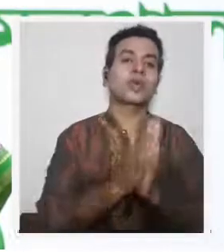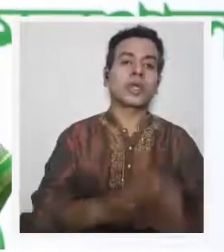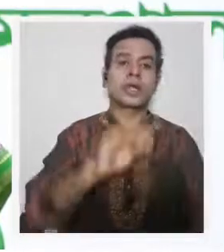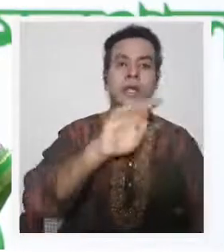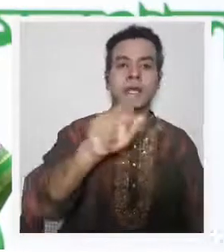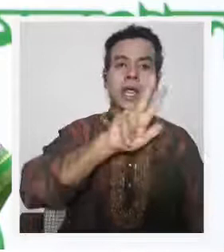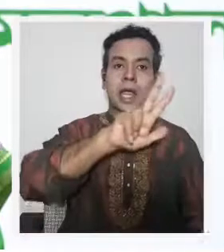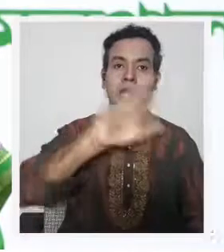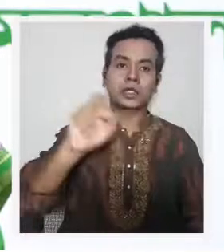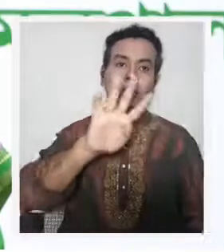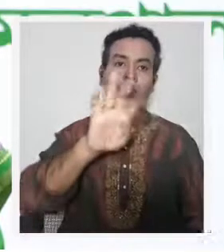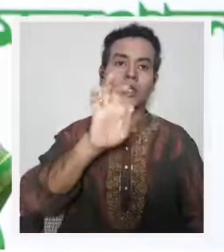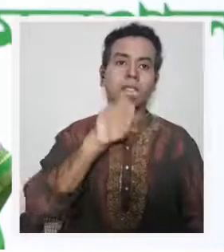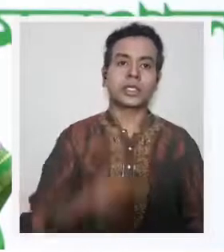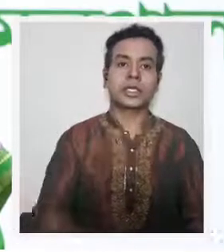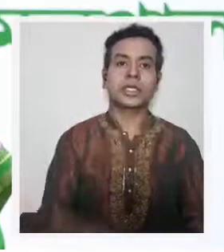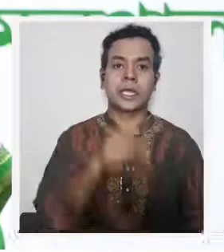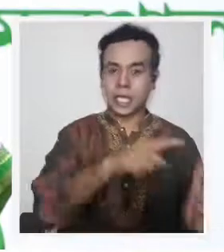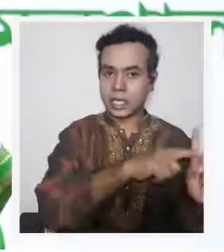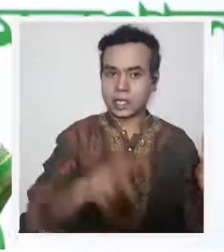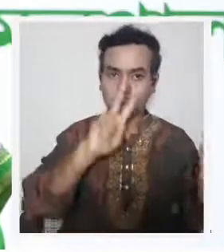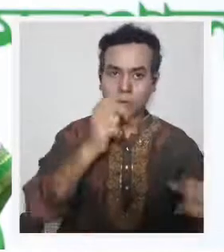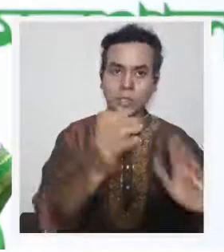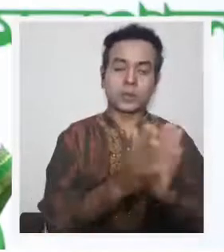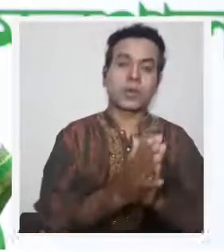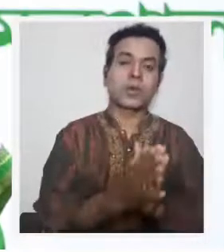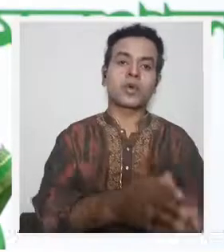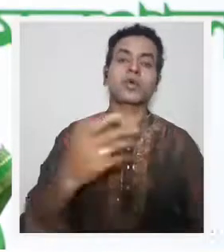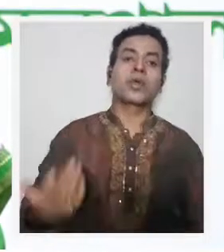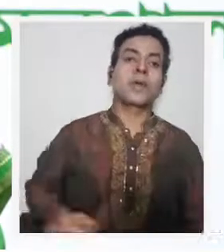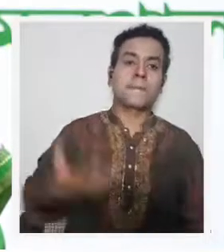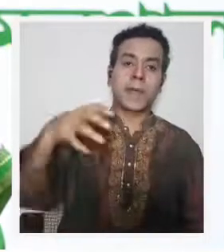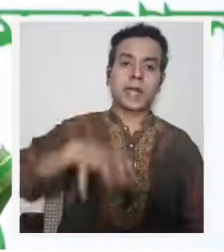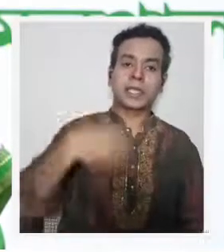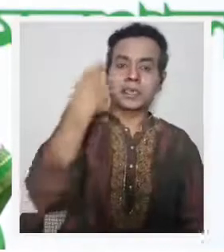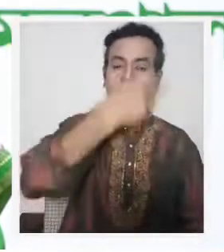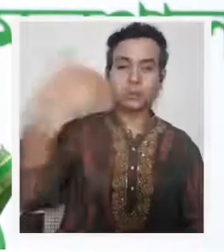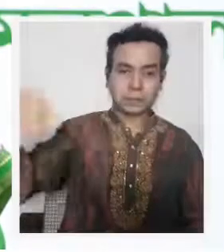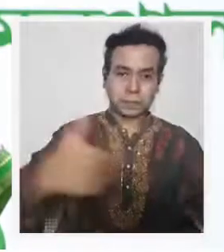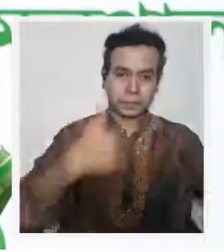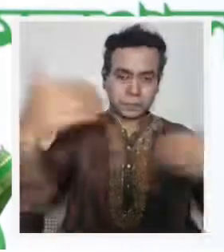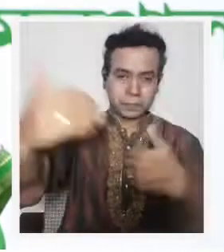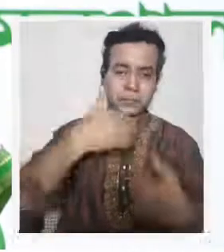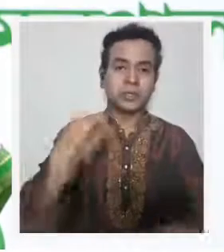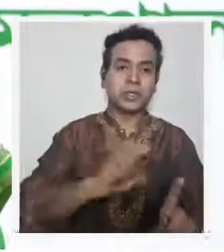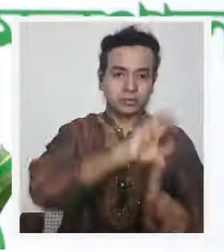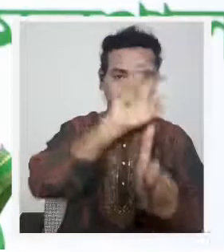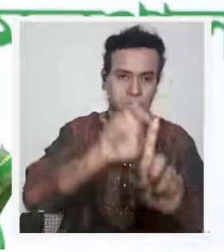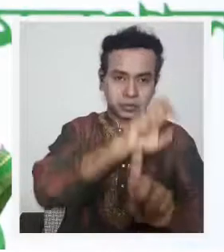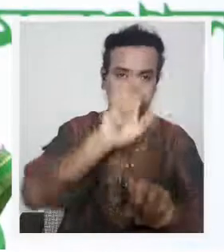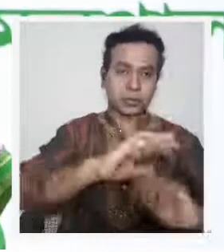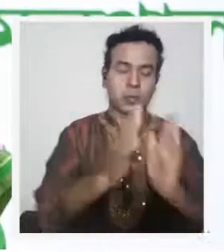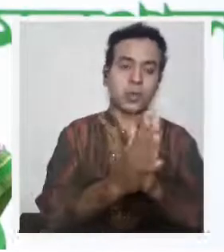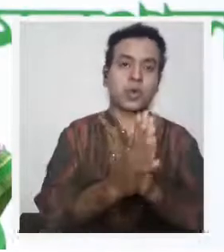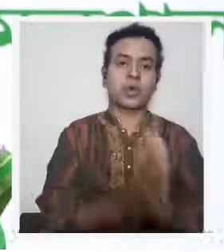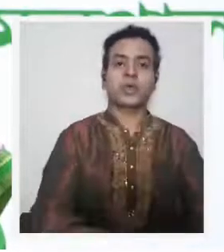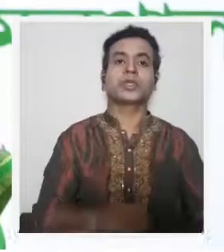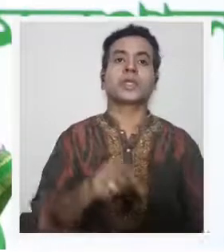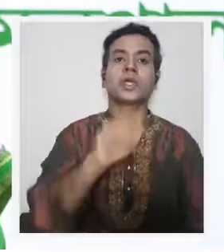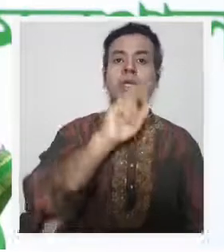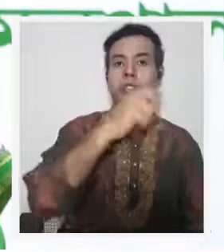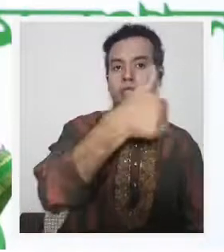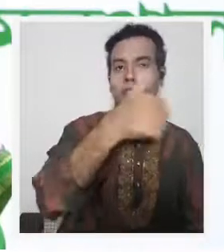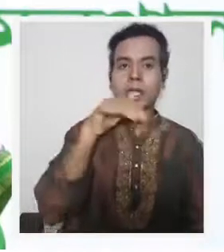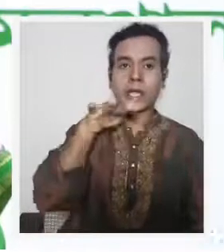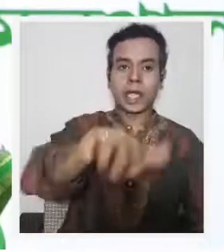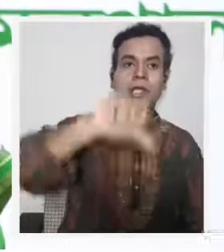সমুদ্রবন্দরে 282 জন এবং সর্বমোট 24 ঘন্টায় স্ক্রিনিং হয়েছে 840 জন। এ পর্যন্ত বিমানবন্দর,